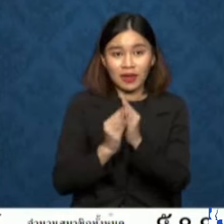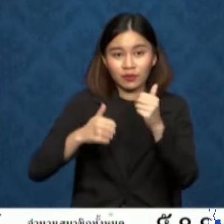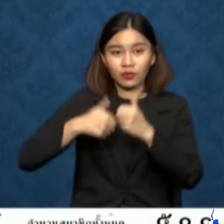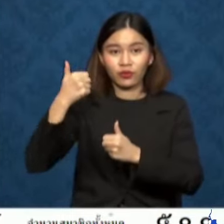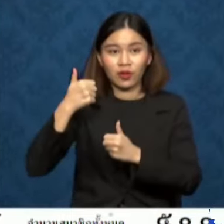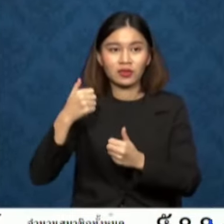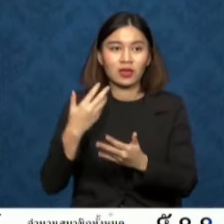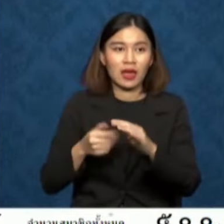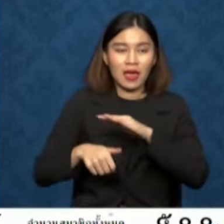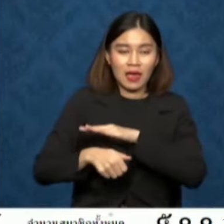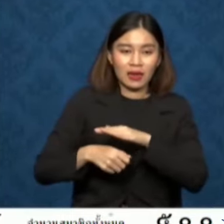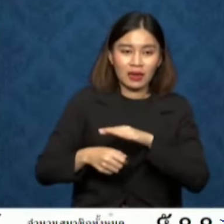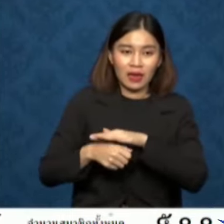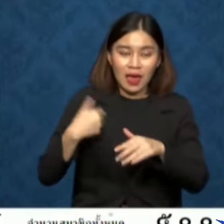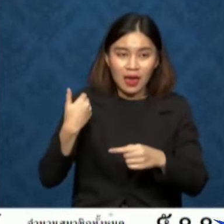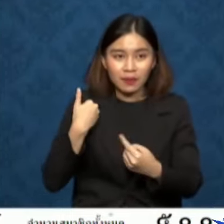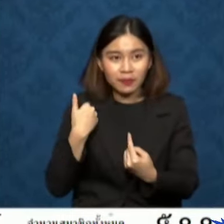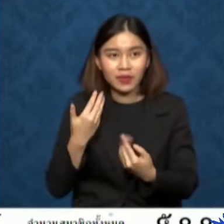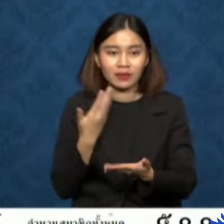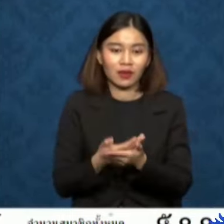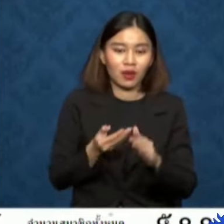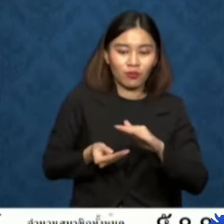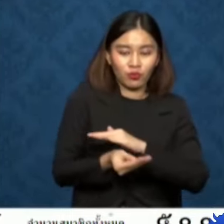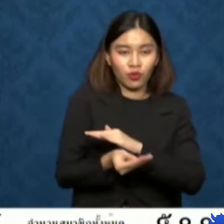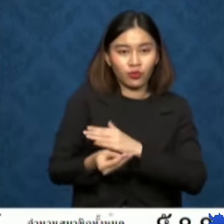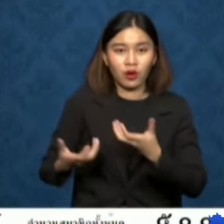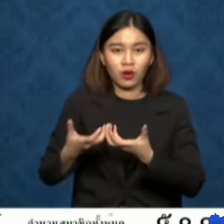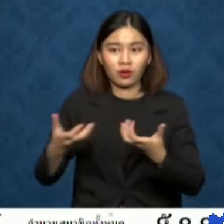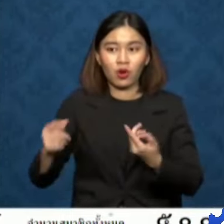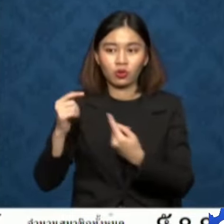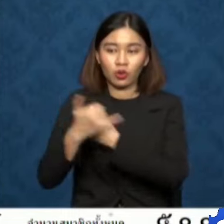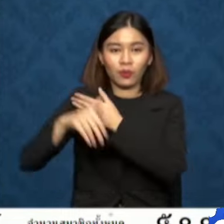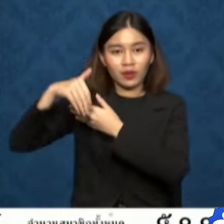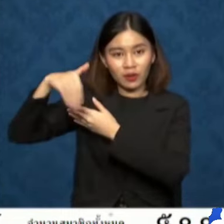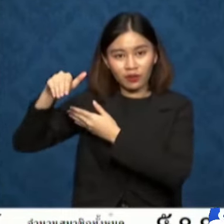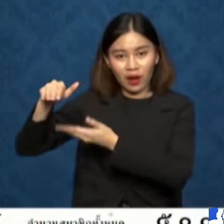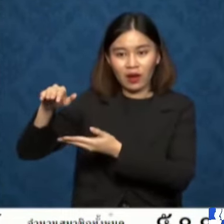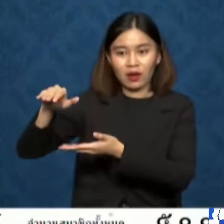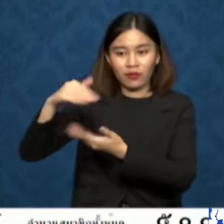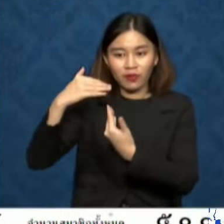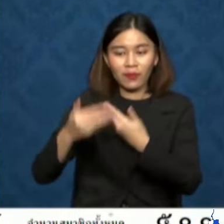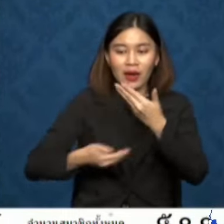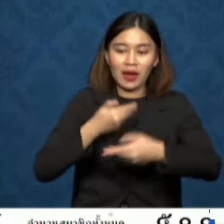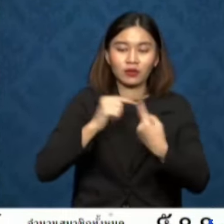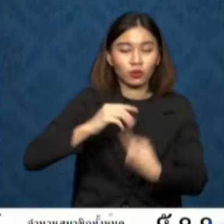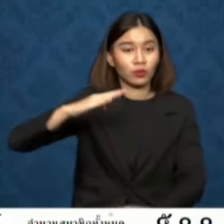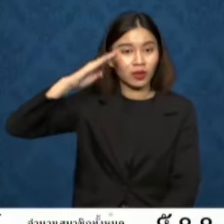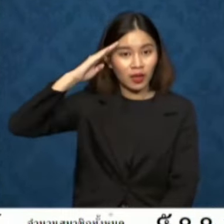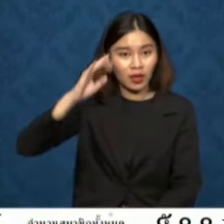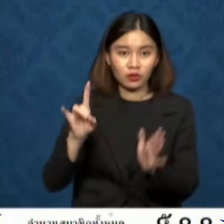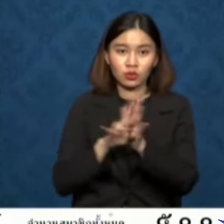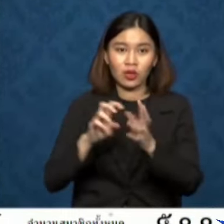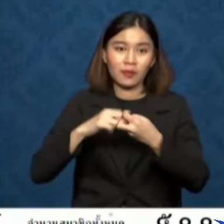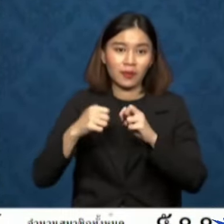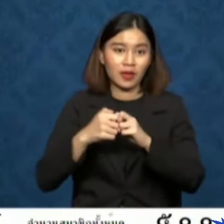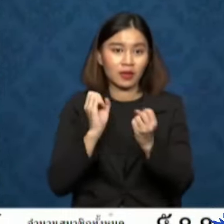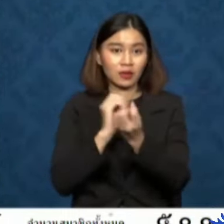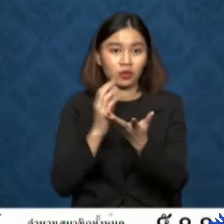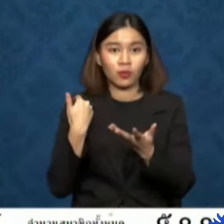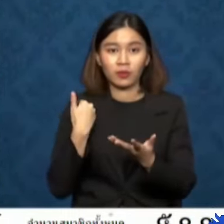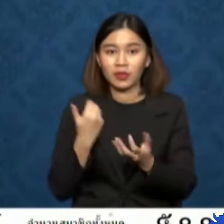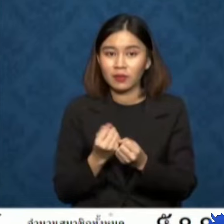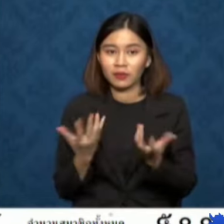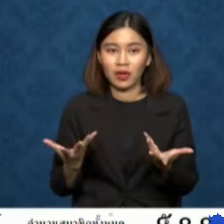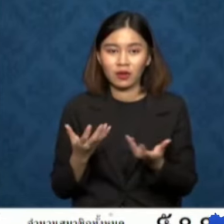ก็ล็อบบี้นะครับเคลียร์เงินทอนเอาอาวุธจากต่างประเทศมาขายให้กับกองทัพดื้อๆสุดท้ายพอมีปัญหา